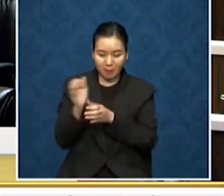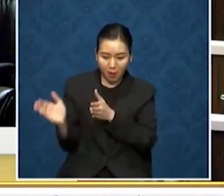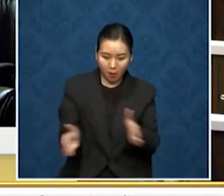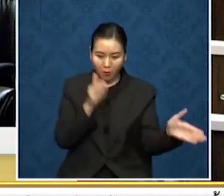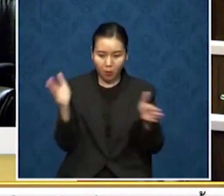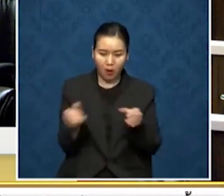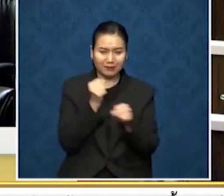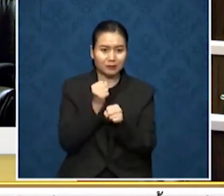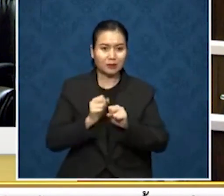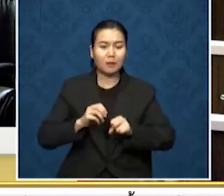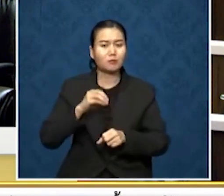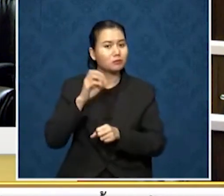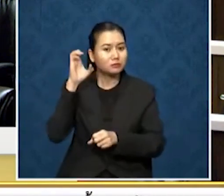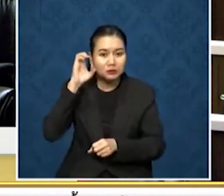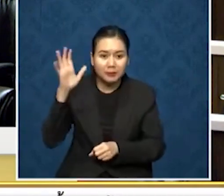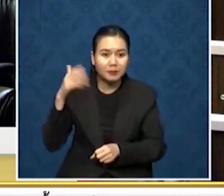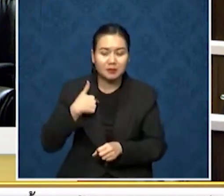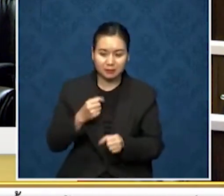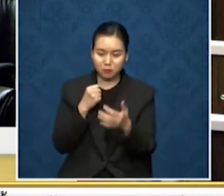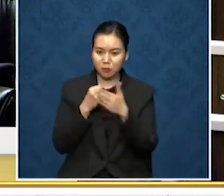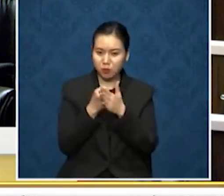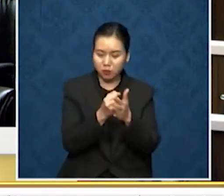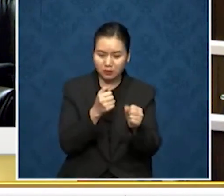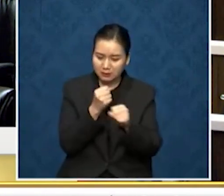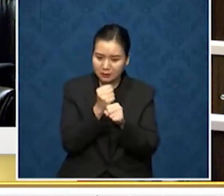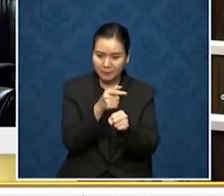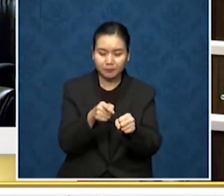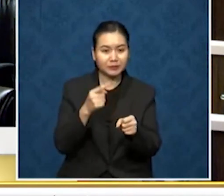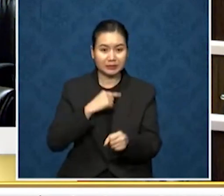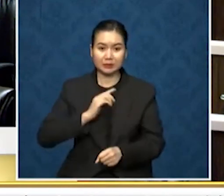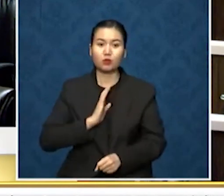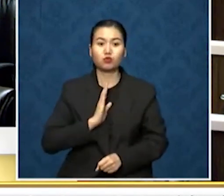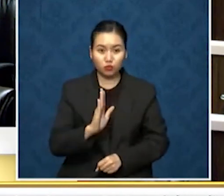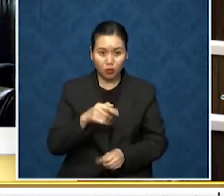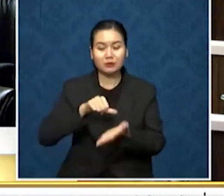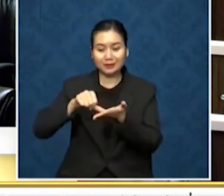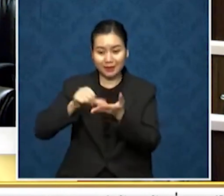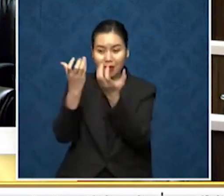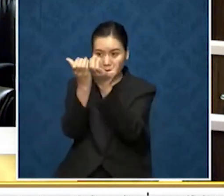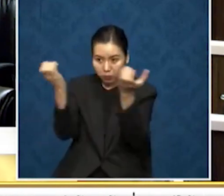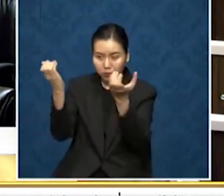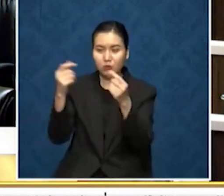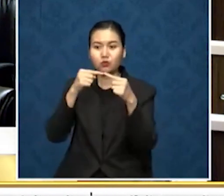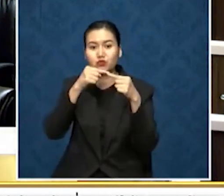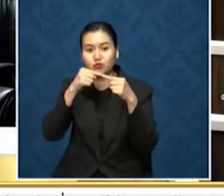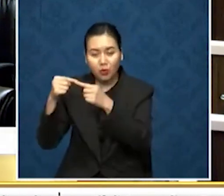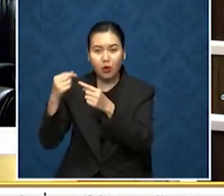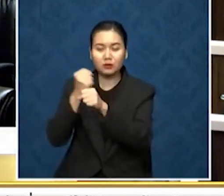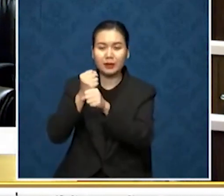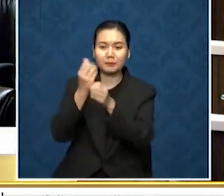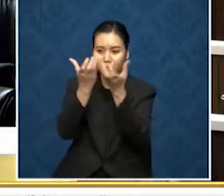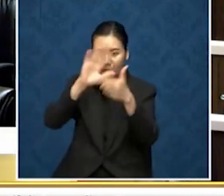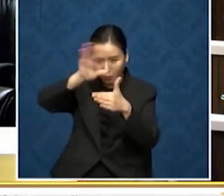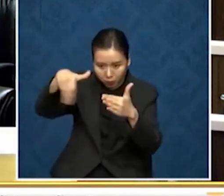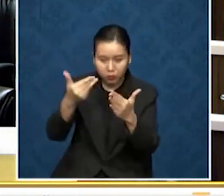ที่ท่านทำอยู่แล้วเราก็พยายามพิสูจน์ว่าเรามีความจริงใจในการที่จะแก้ไขรัฐธรรมนูญและนำไปสู่การทำรัฐธรรมนูญทั้ง